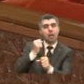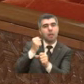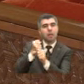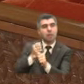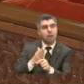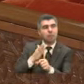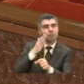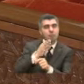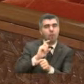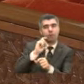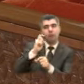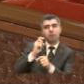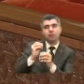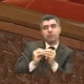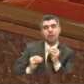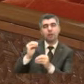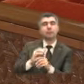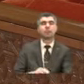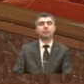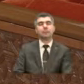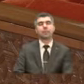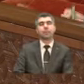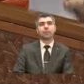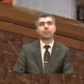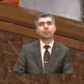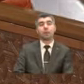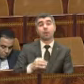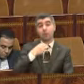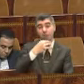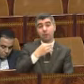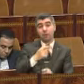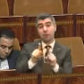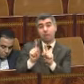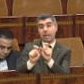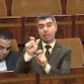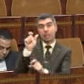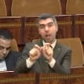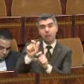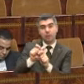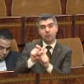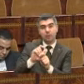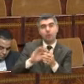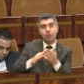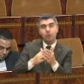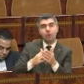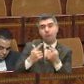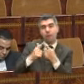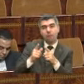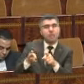ظروفهم المعيشية. إلا أن المعايشة ديال هاد الناس وكذلك بعض الأخبار